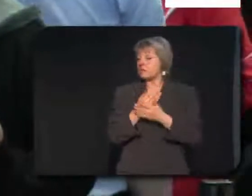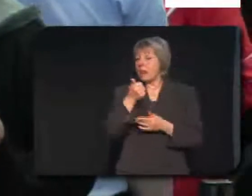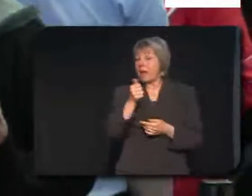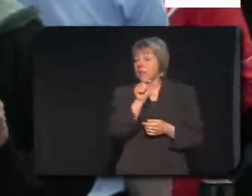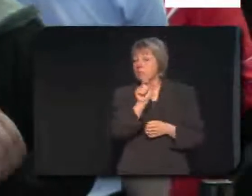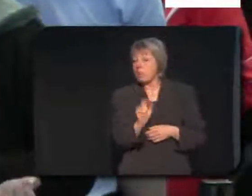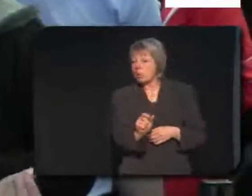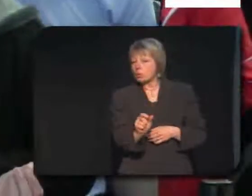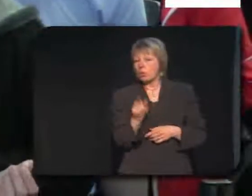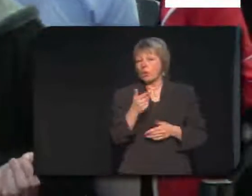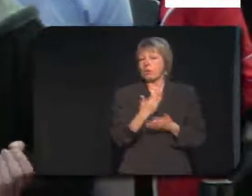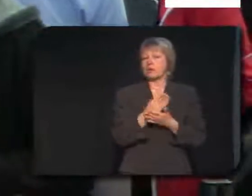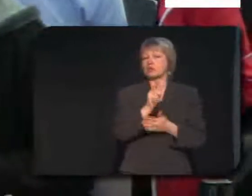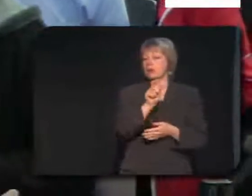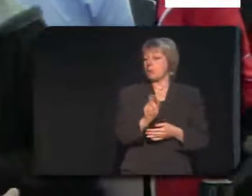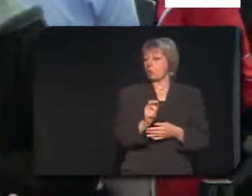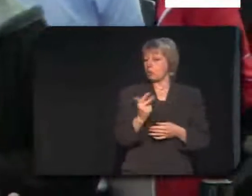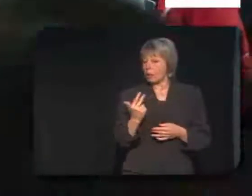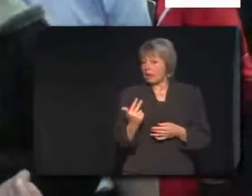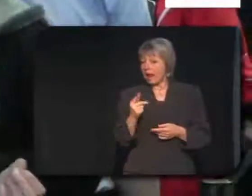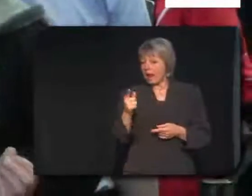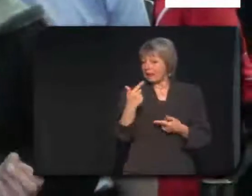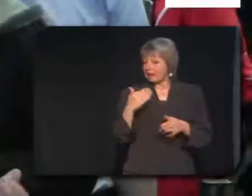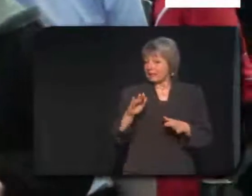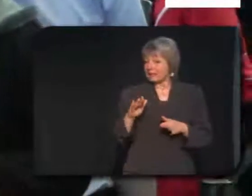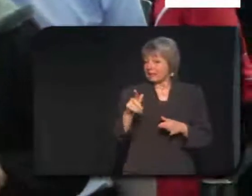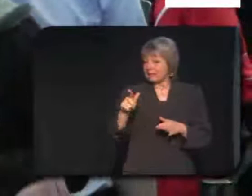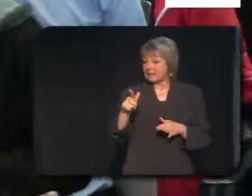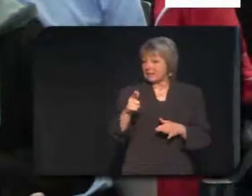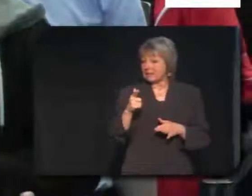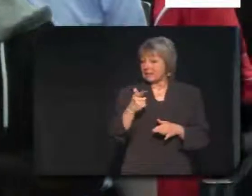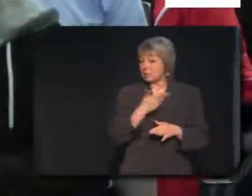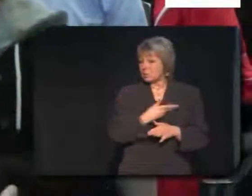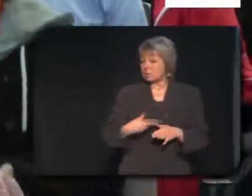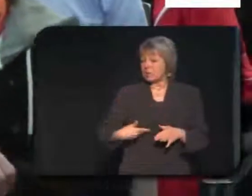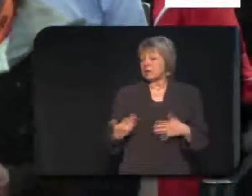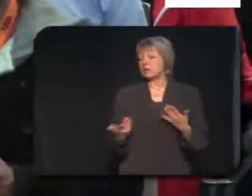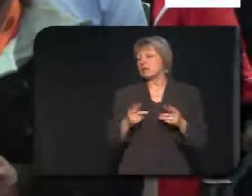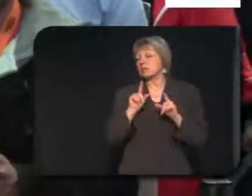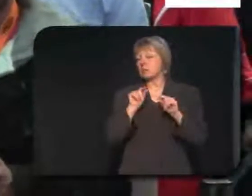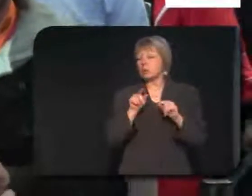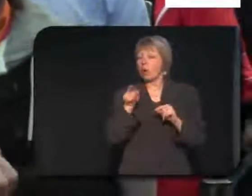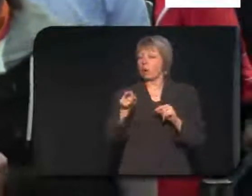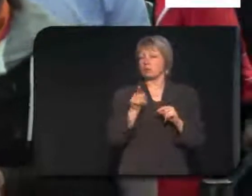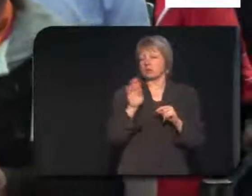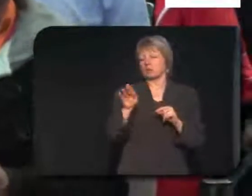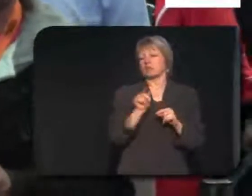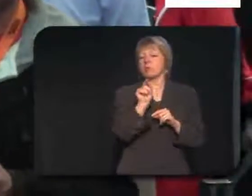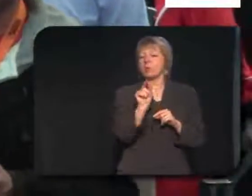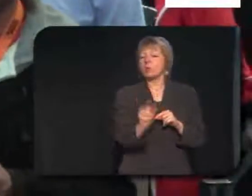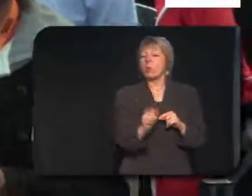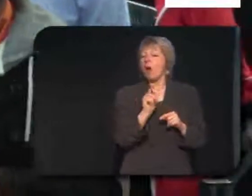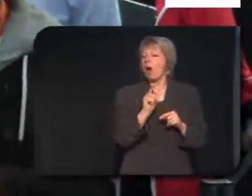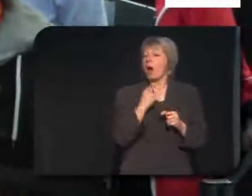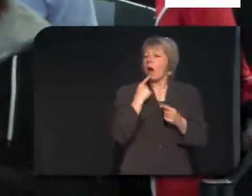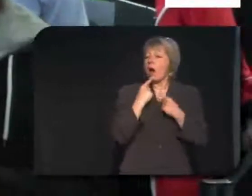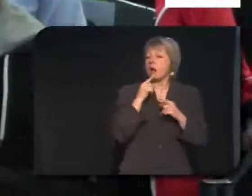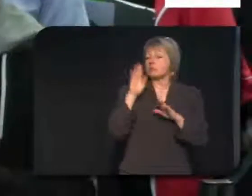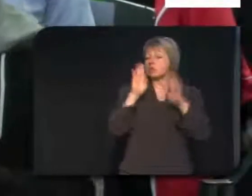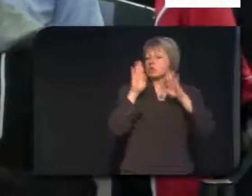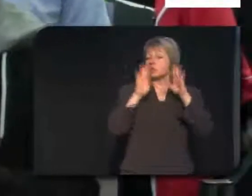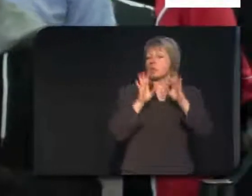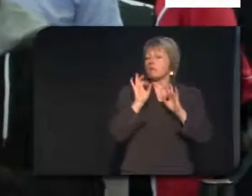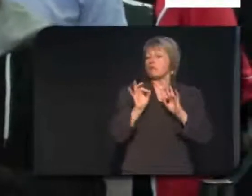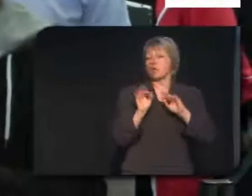den Modul drei nicht zufrieden seid dann stimmt halt in der modulanen Abstimmung für die anderen aber es kann nicht sein dass wir in